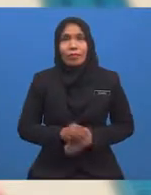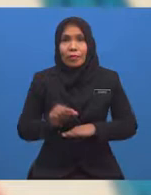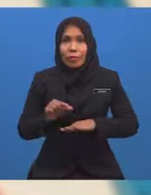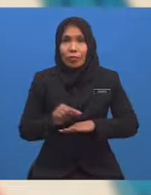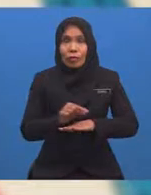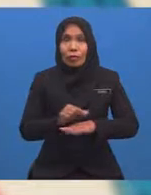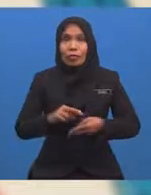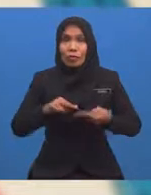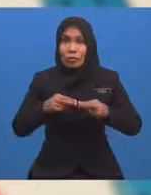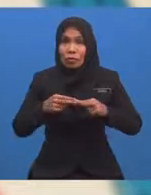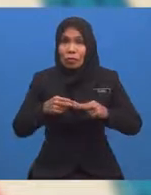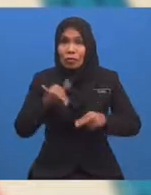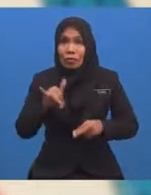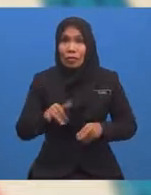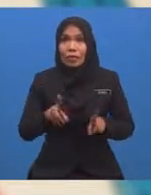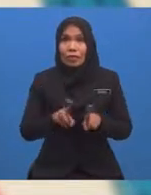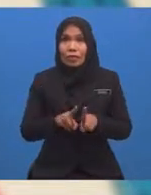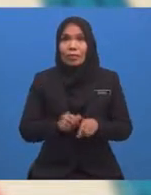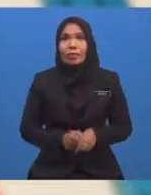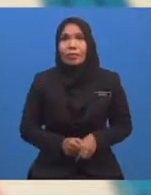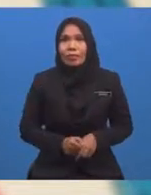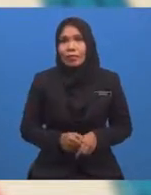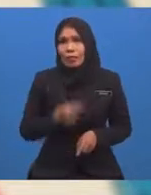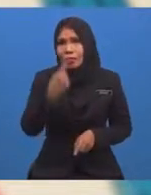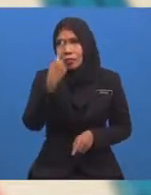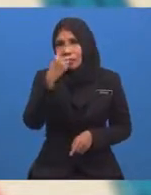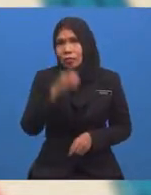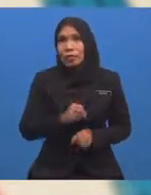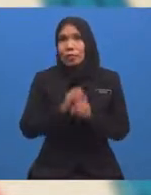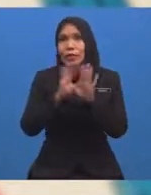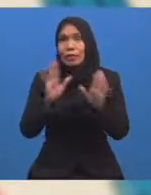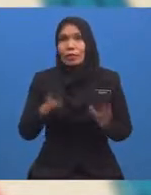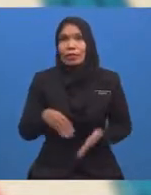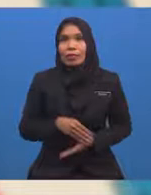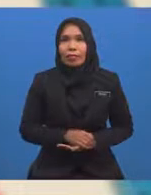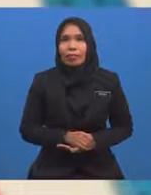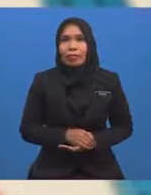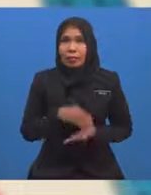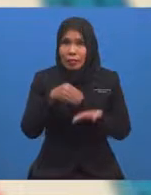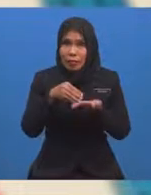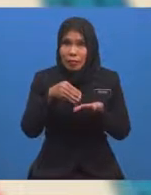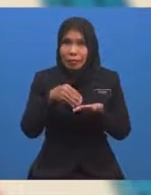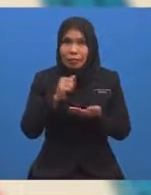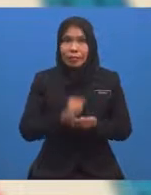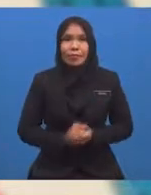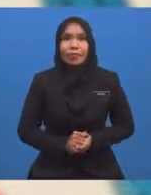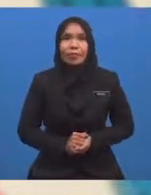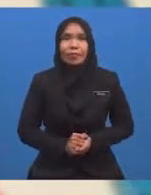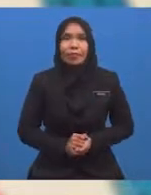unit yang sama untuk menyatakan sesuatu nisbah